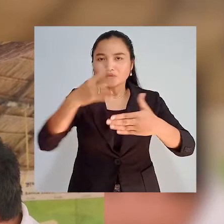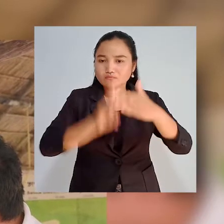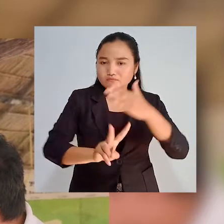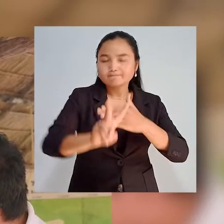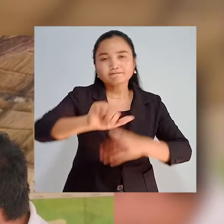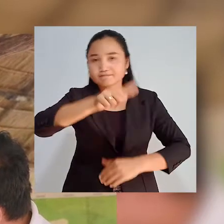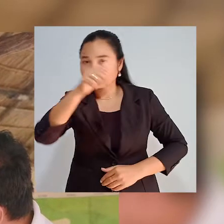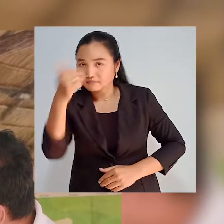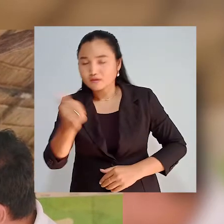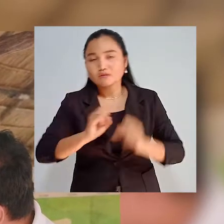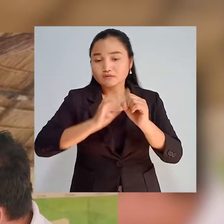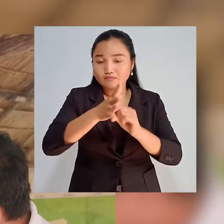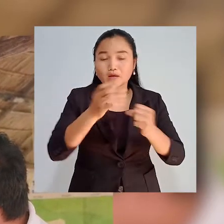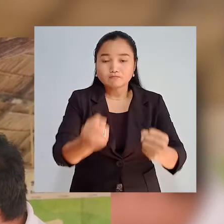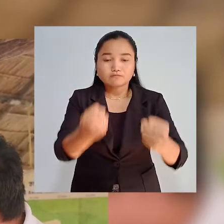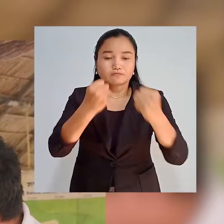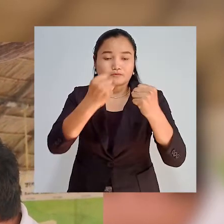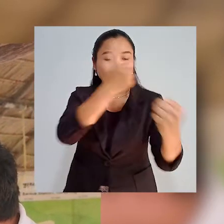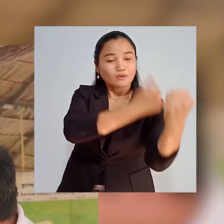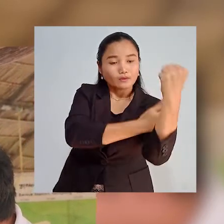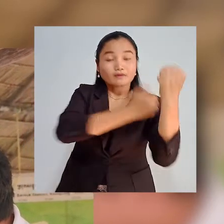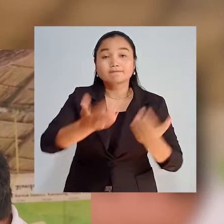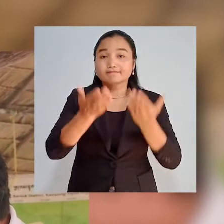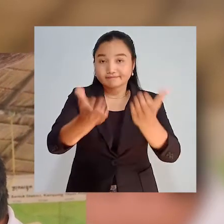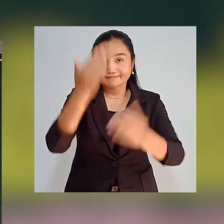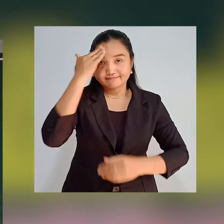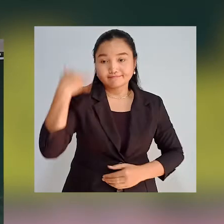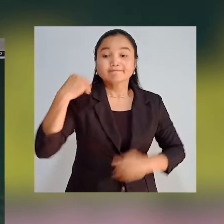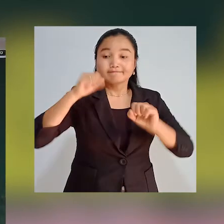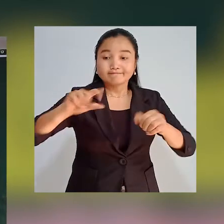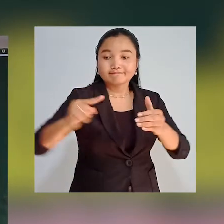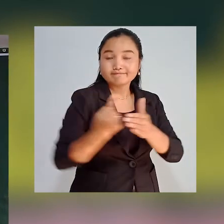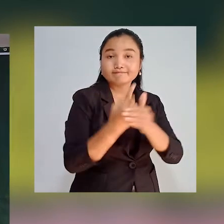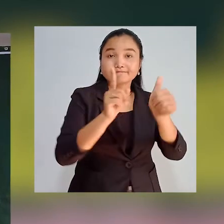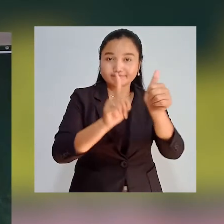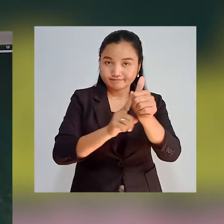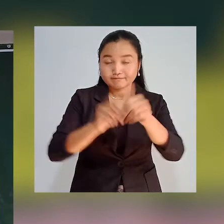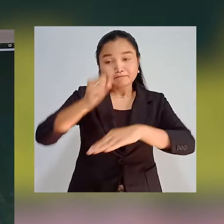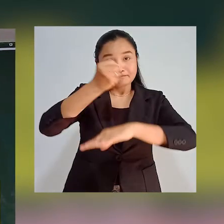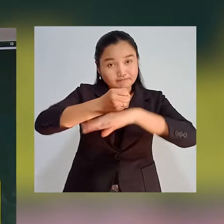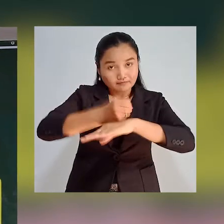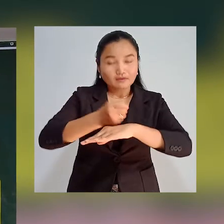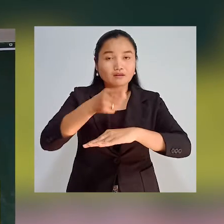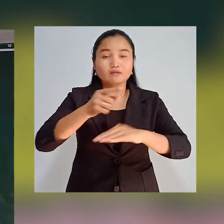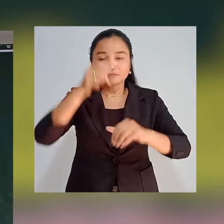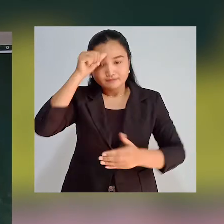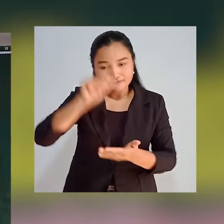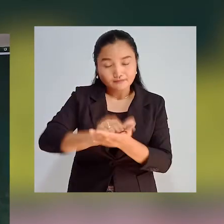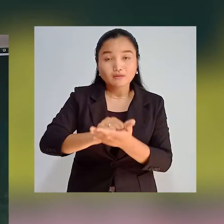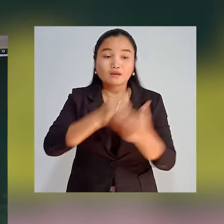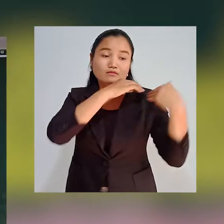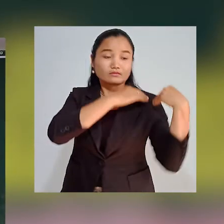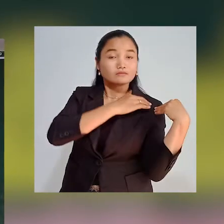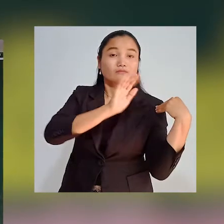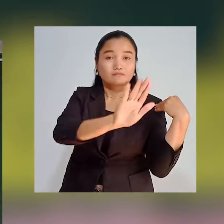ដើម្បីបង្កើនភាពអង្អាចដល់ស្ត្រីក្នុងការចូលរួមជាតំណាងជាអ្នកសម្រេចចិត្តនិងលើកឡើងអំពីតួ